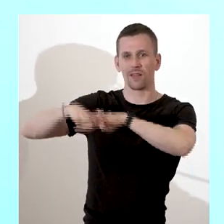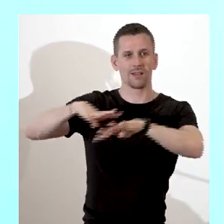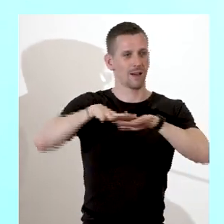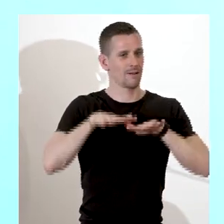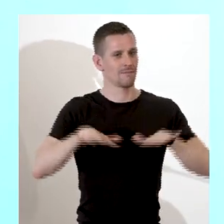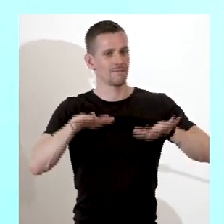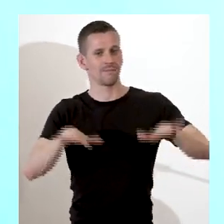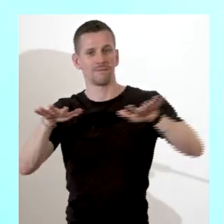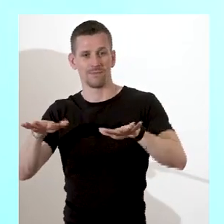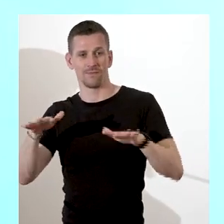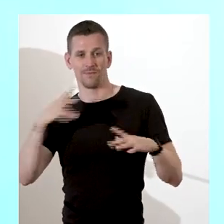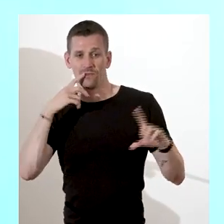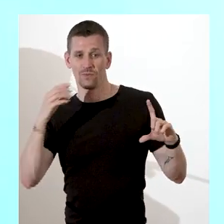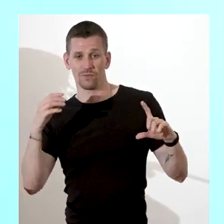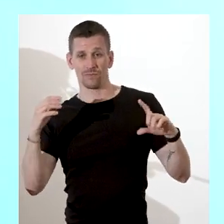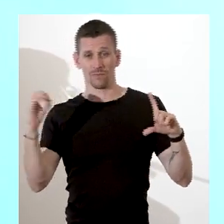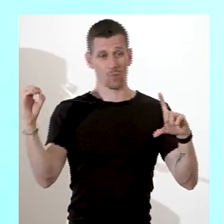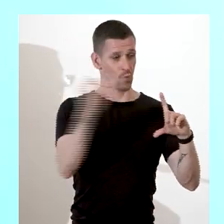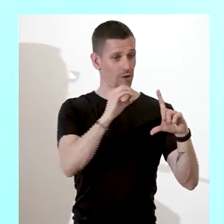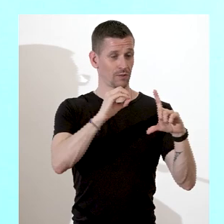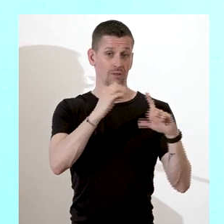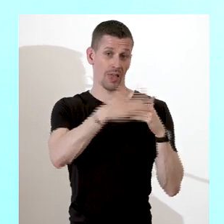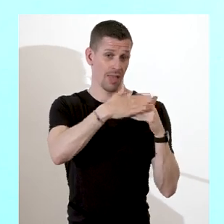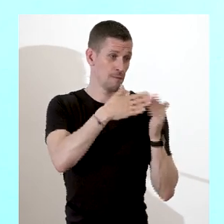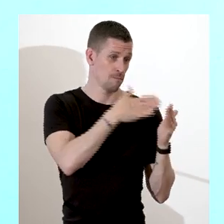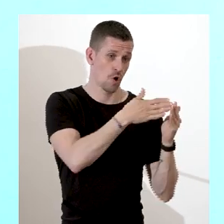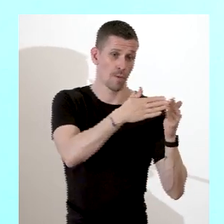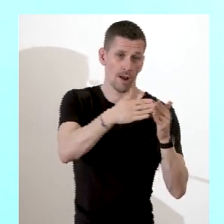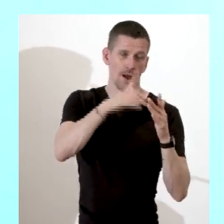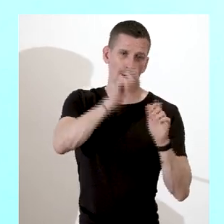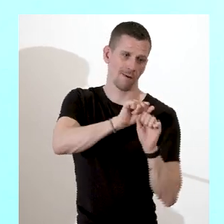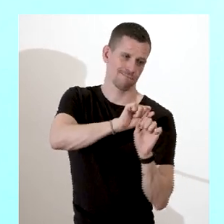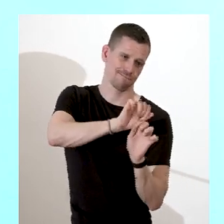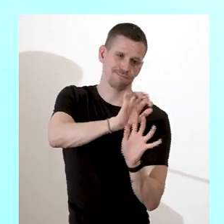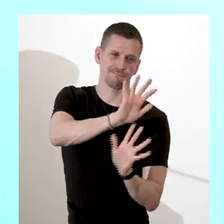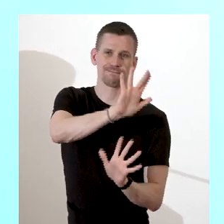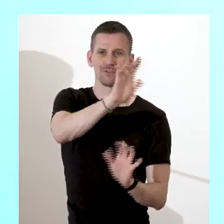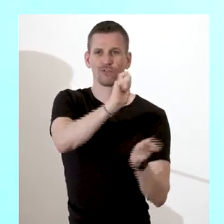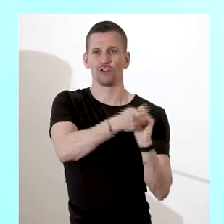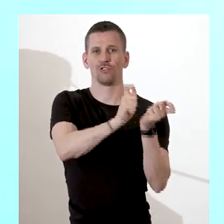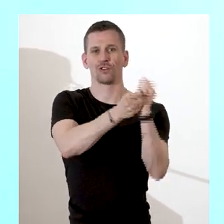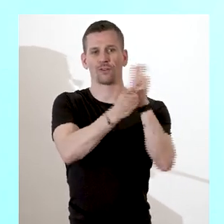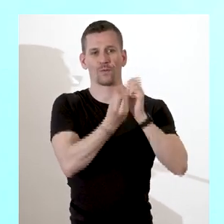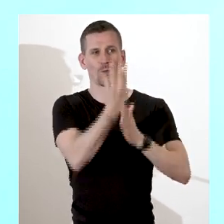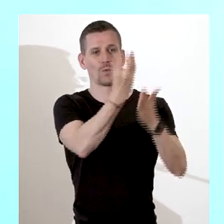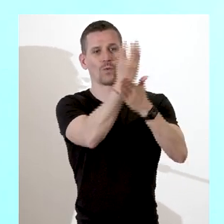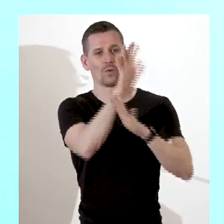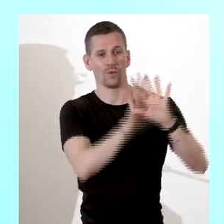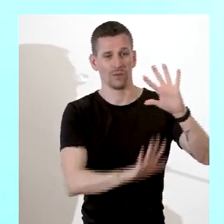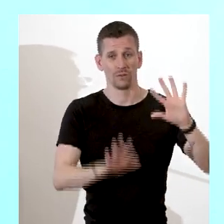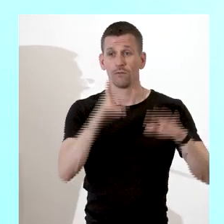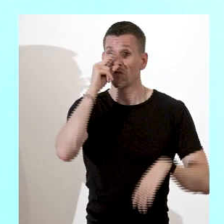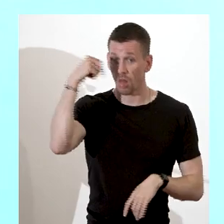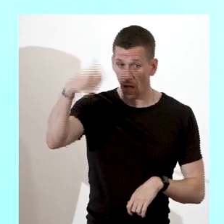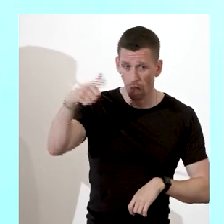l'ouest, c'est-à-dire du port. Nantes ne fait pas figure d'exception. On retrouve des mascarons